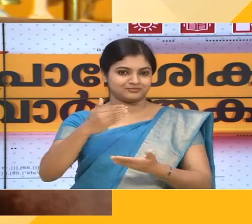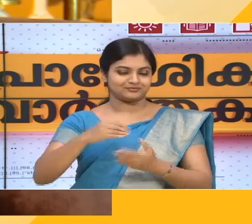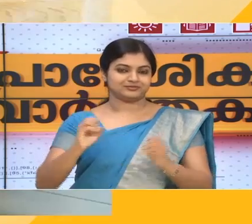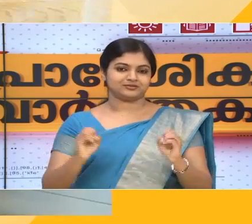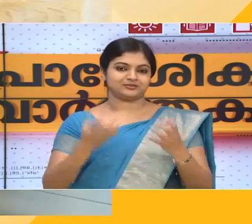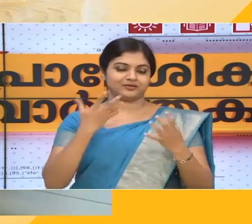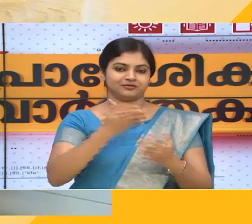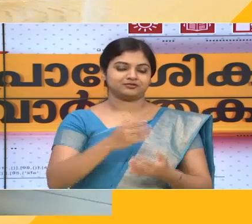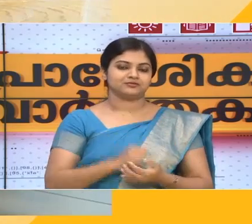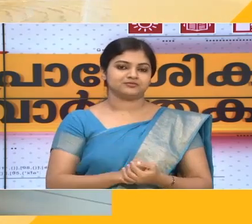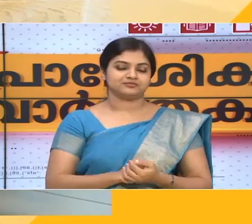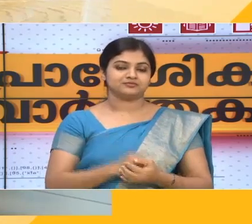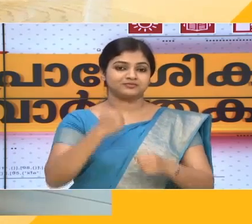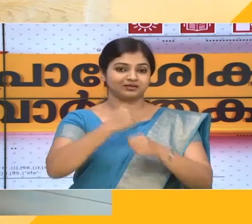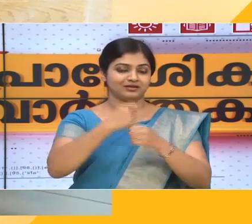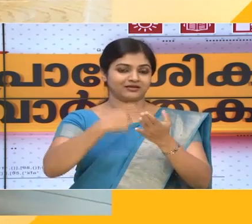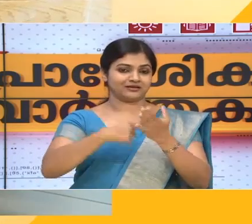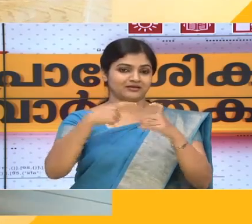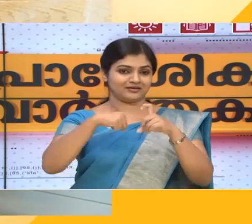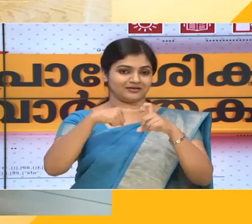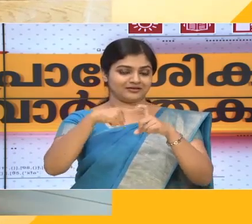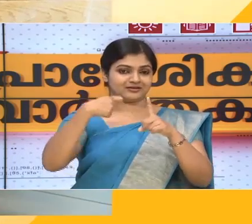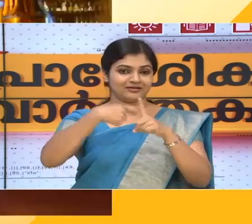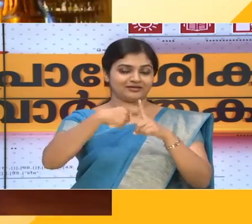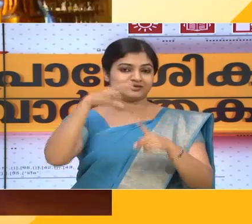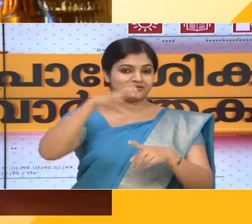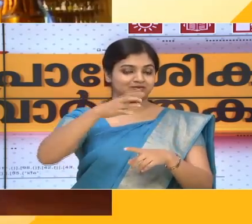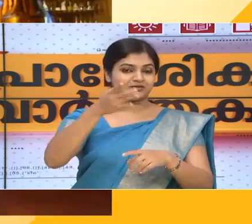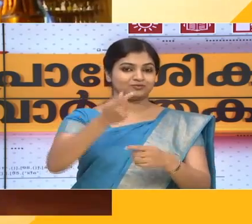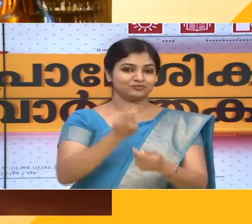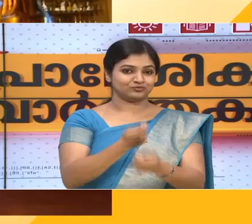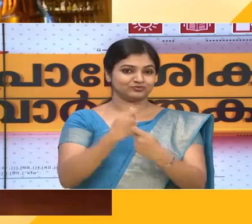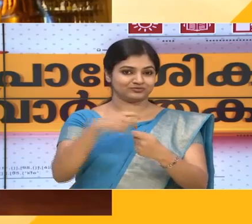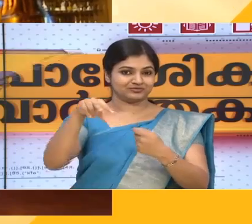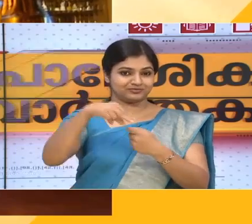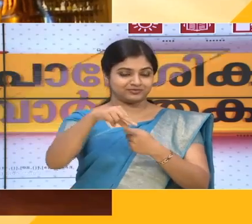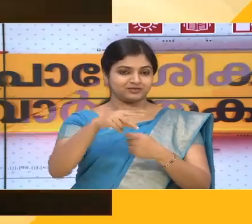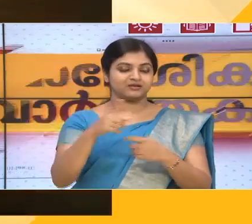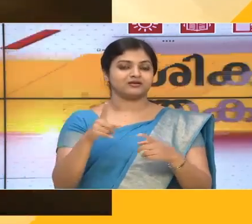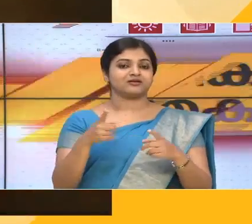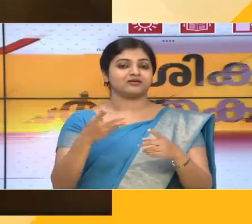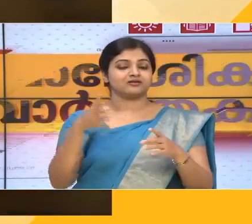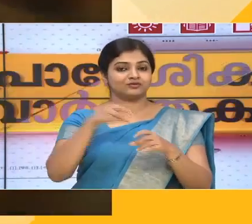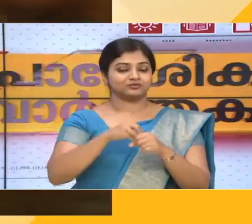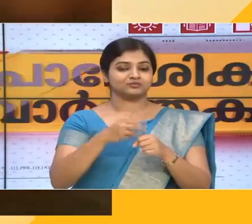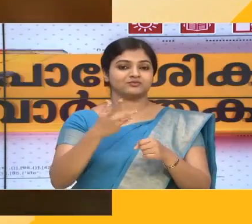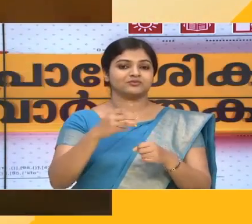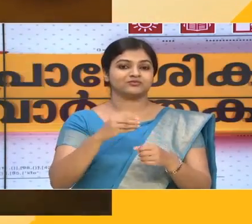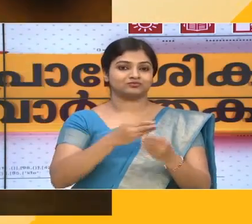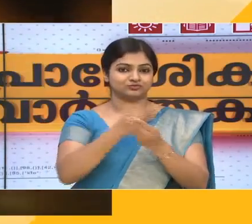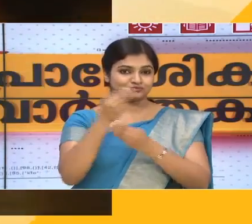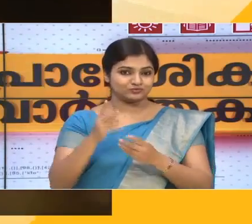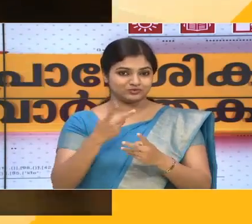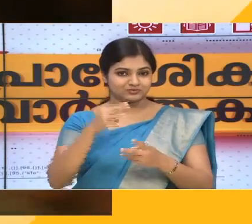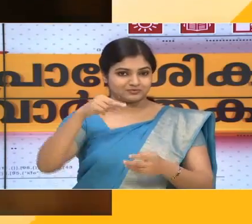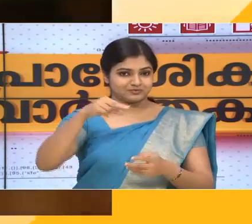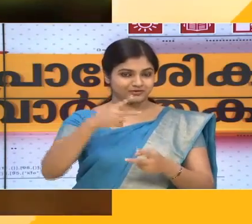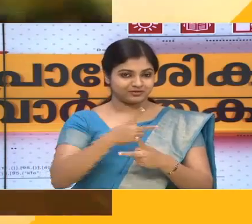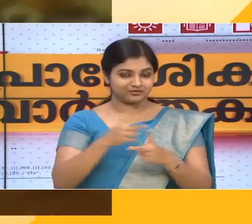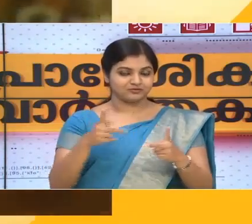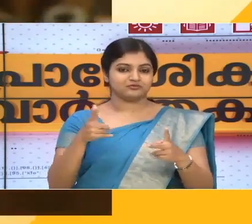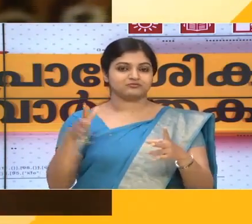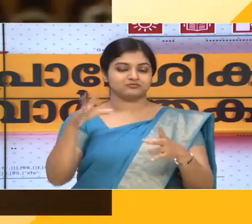തുടങ്ങിയത്. ഗ്രീക്കുകാർ പോർക്കുതിരകളെ അണിയിച്ചിരുന്ന മുഴക്കമുള്ള മണികൾ മുതൽ വിവിധ അനുഷ്ഠാനങ്ങളുടെ ഭാഗമായ മണികൾ